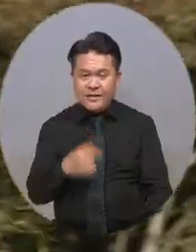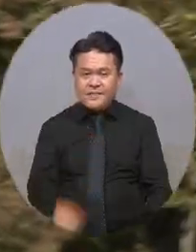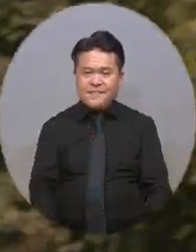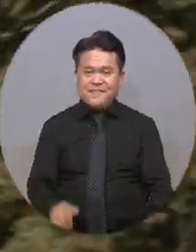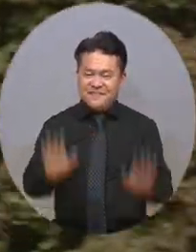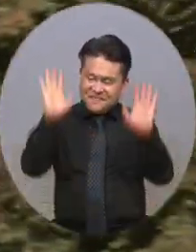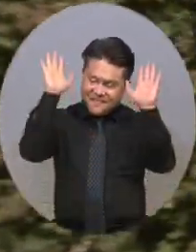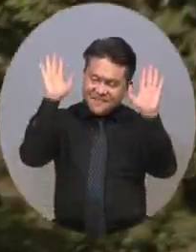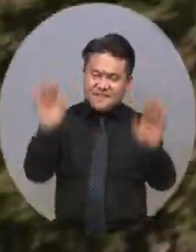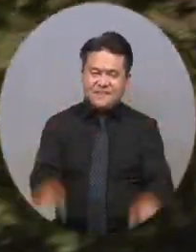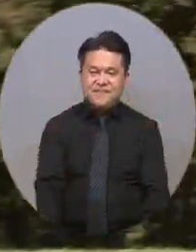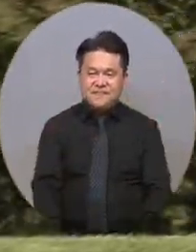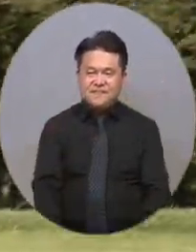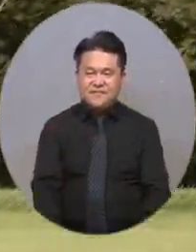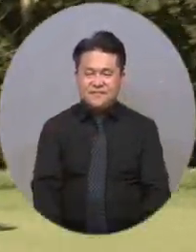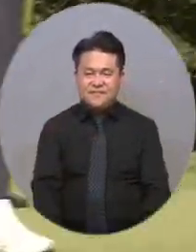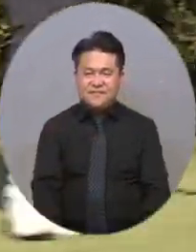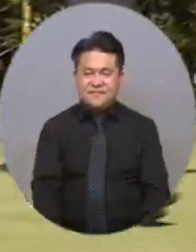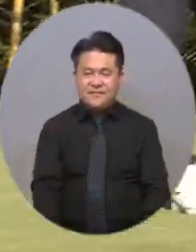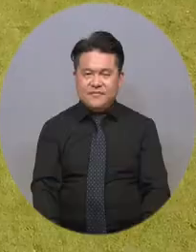전 기부업이요. 네.